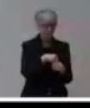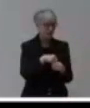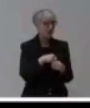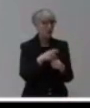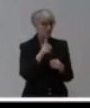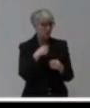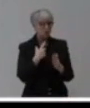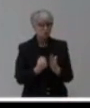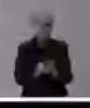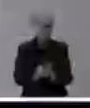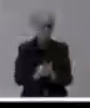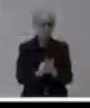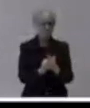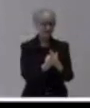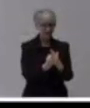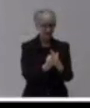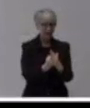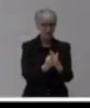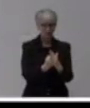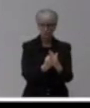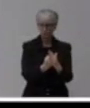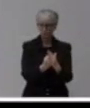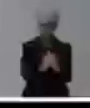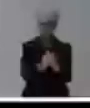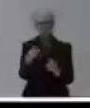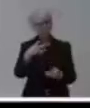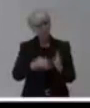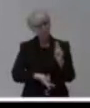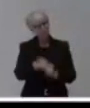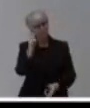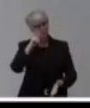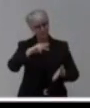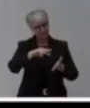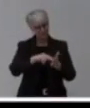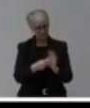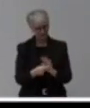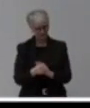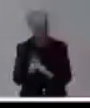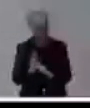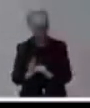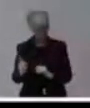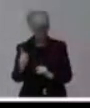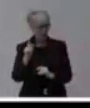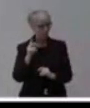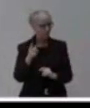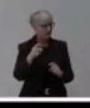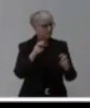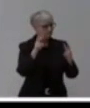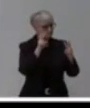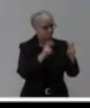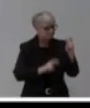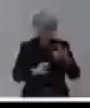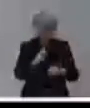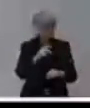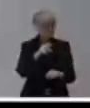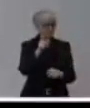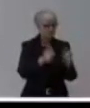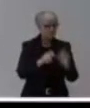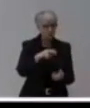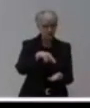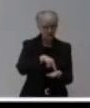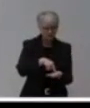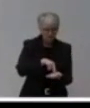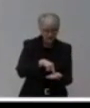Sosteniamoci è un momento di formazione un pochino più tecnica, condotta dall'Associazione In Cerchio per le Persone Fragili. È